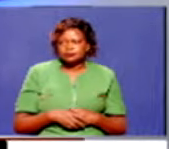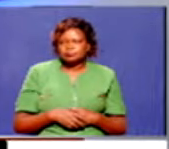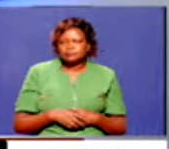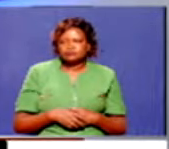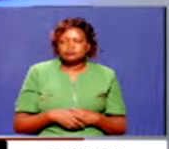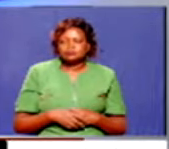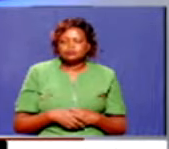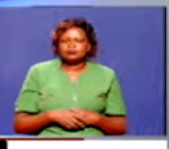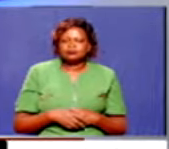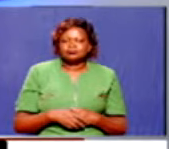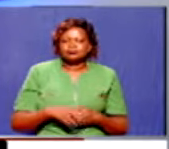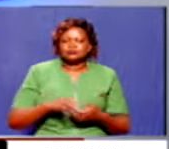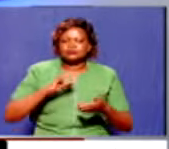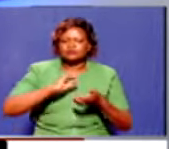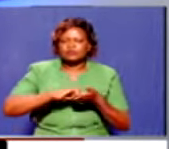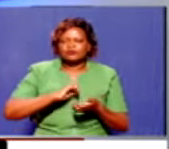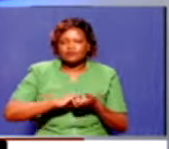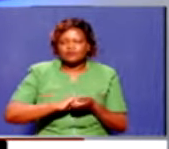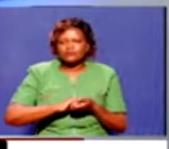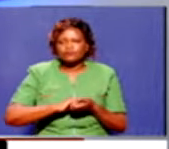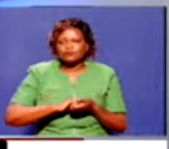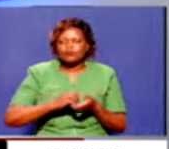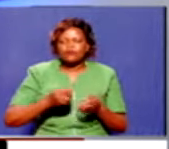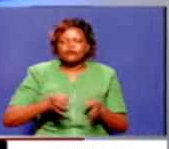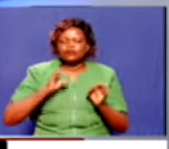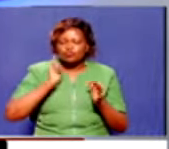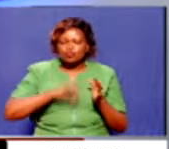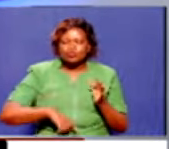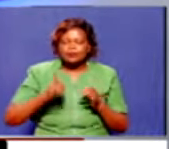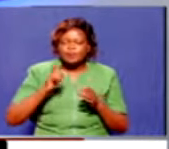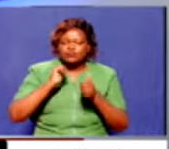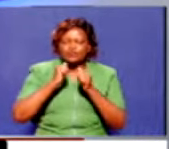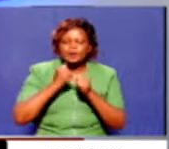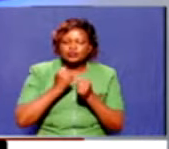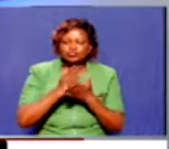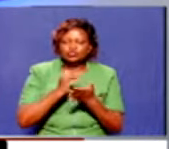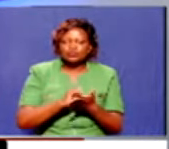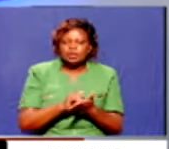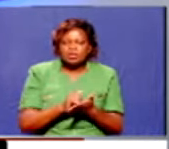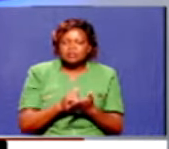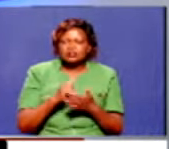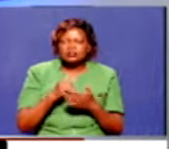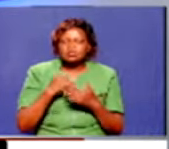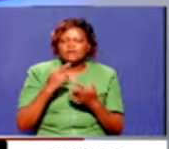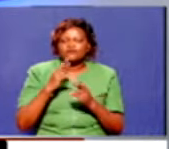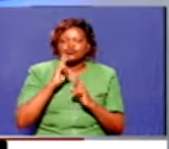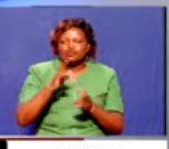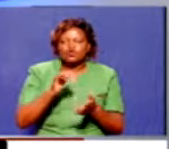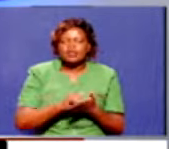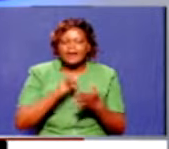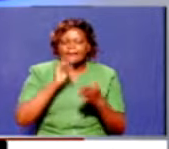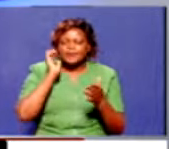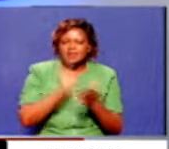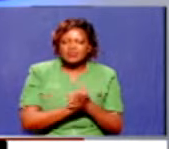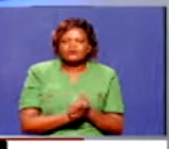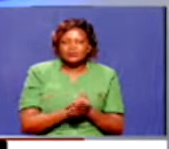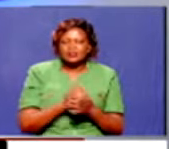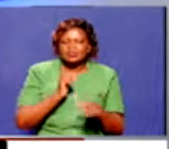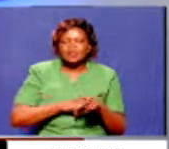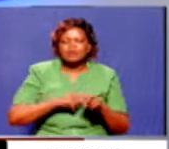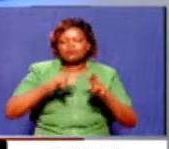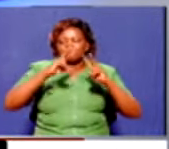soka humo nchini Bari Otieno ameitaka wizara ya michezo kuhakikisha kuwa anatoa matokeo ya kuaminika na ya ukweli bado kukamilika kwa